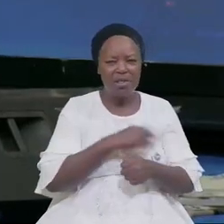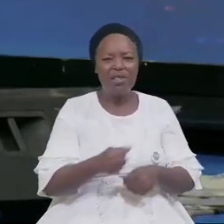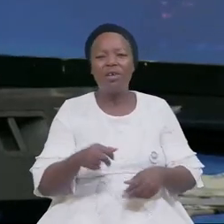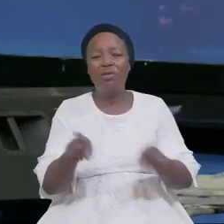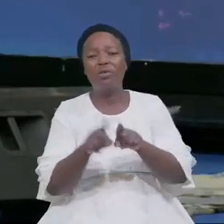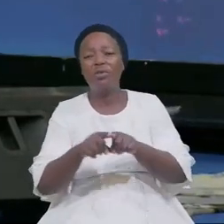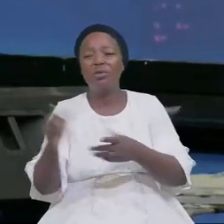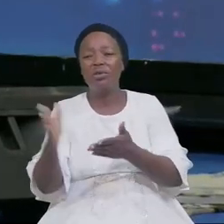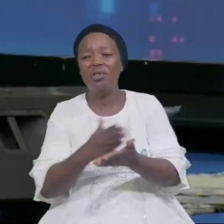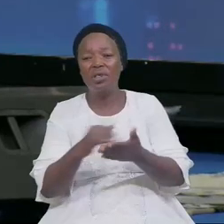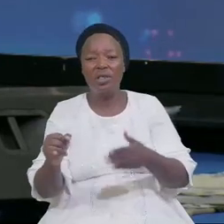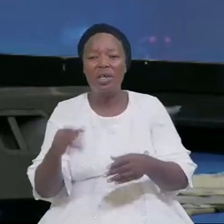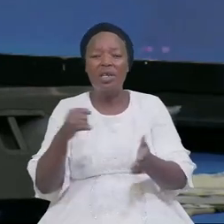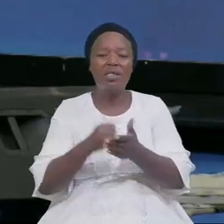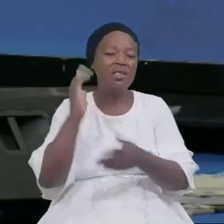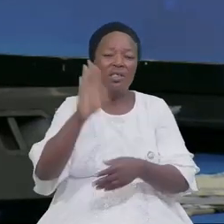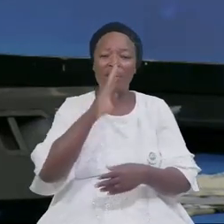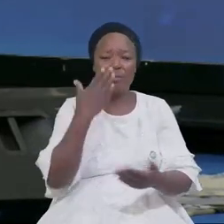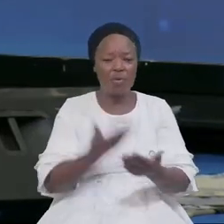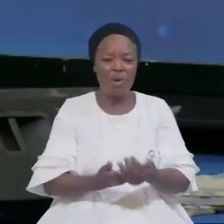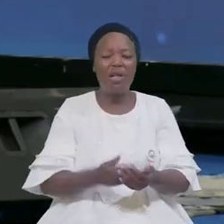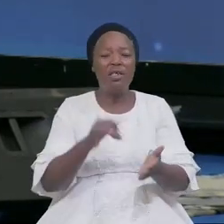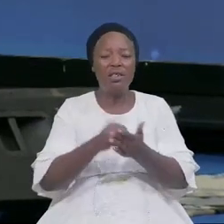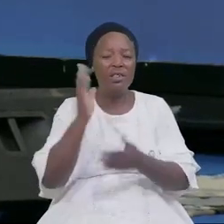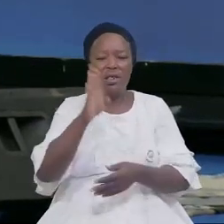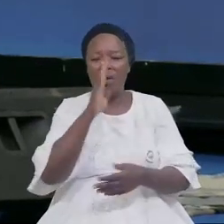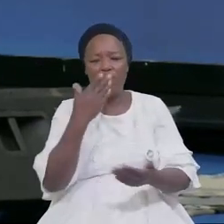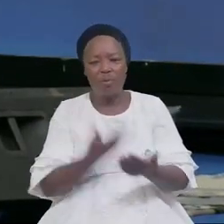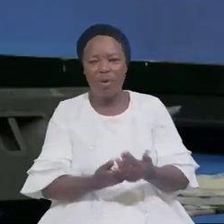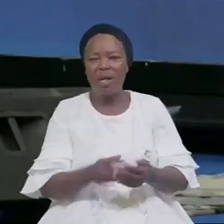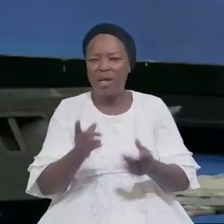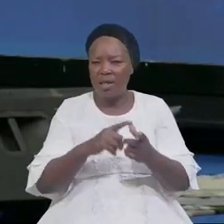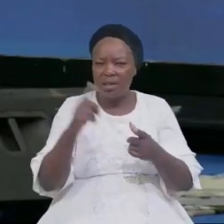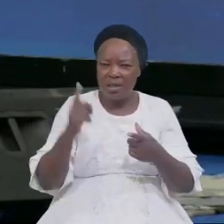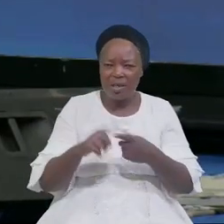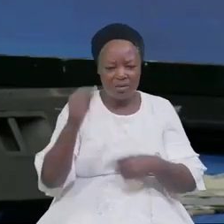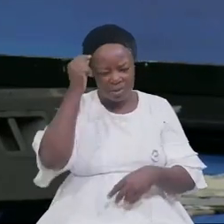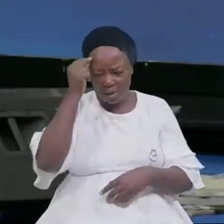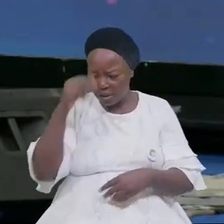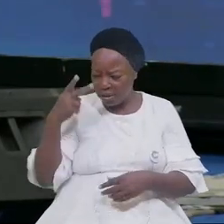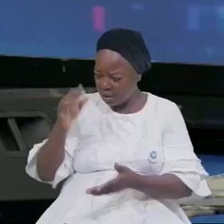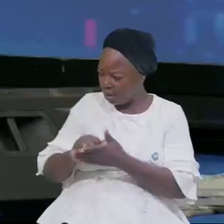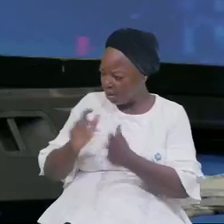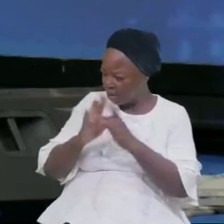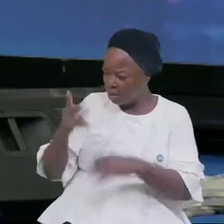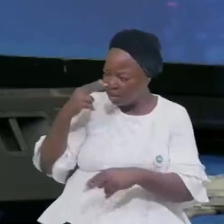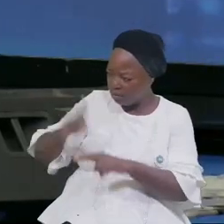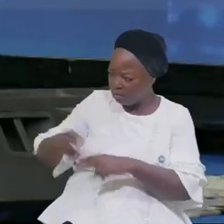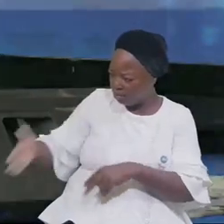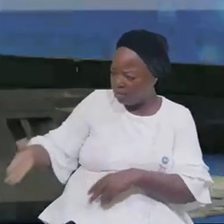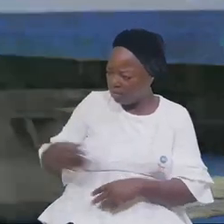chante que tout ira bien, tout va bien, tout va bien. Alors vous direz, voici le chrétien à côté de moi là,